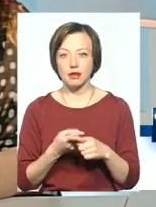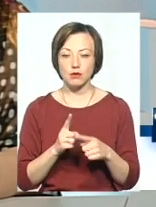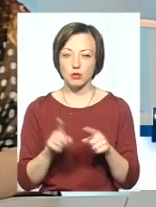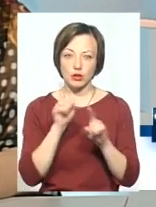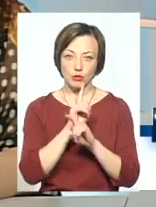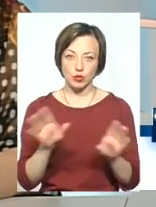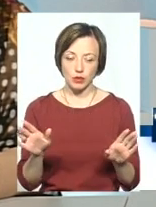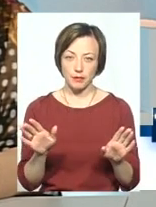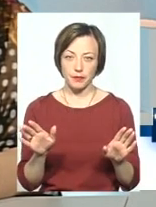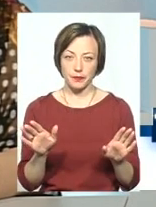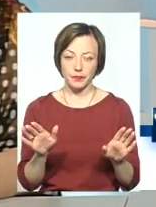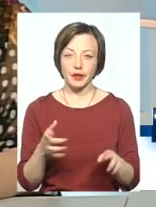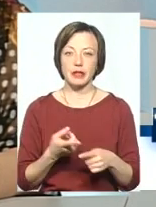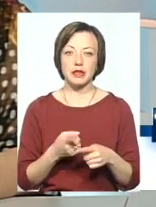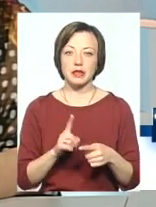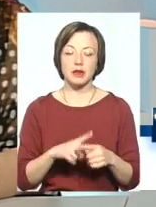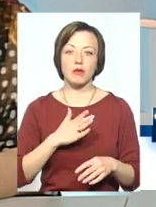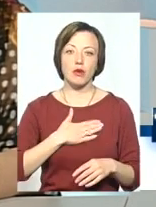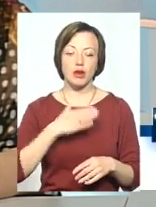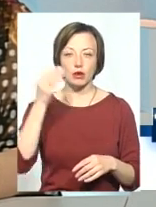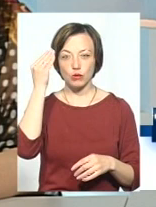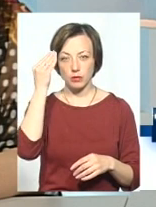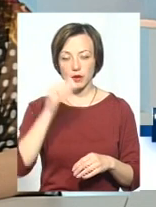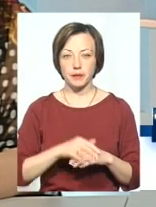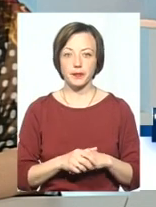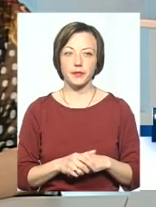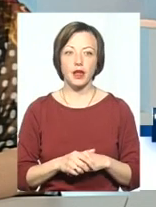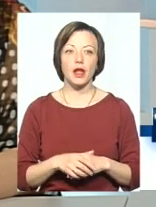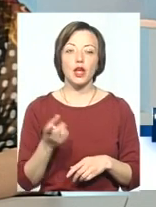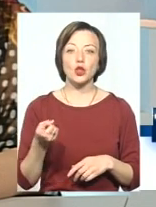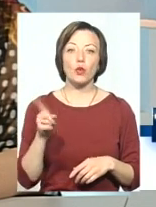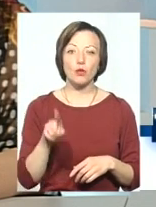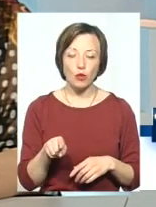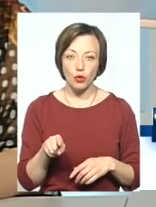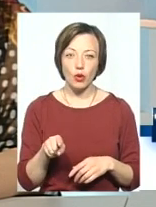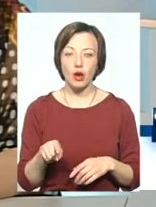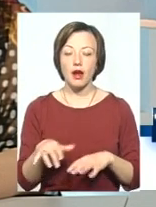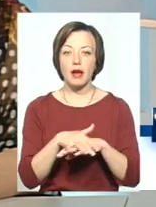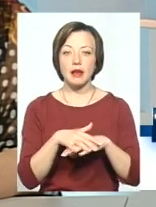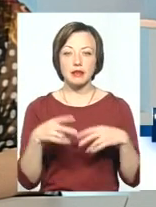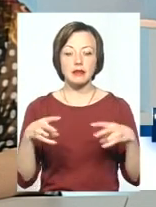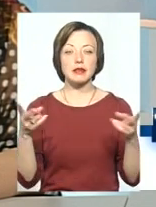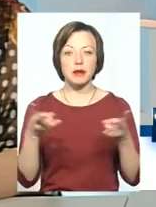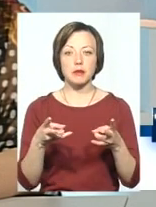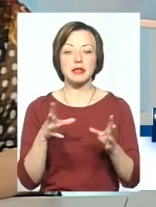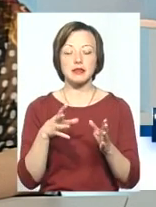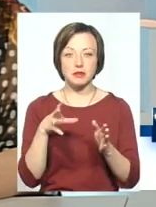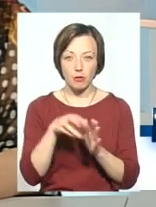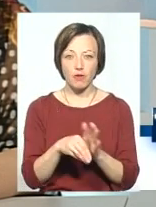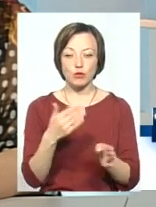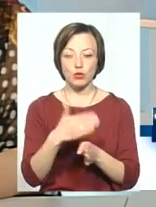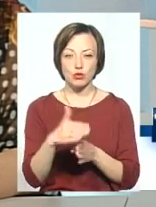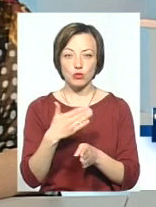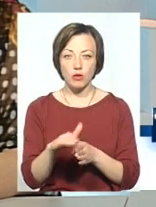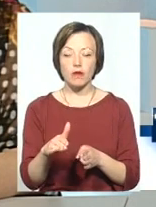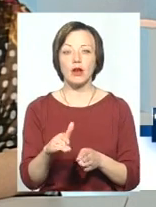не буде. Це от моя точка зору на рахунок цього. Тому ринок треба запроваджувати поступово і